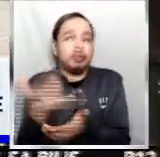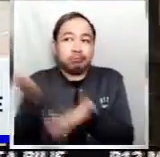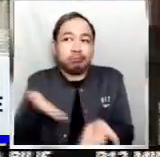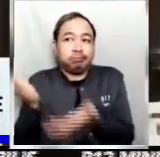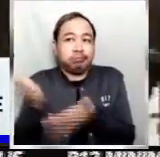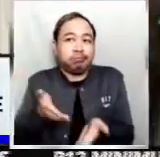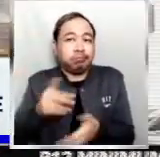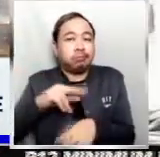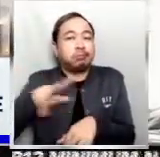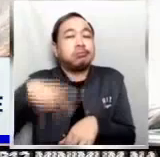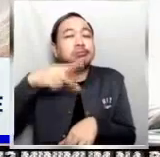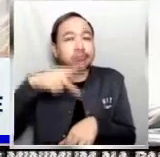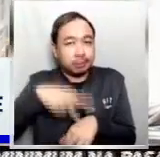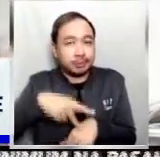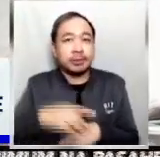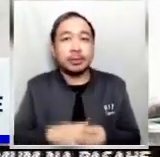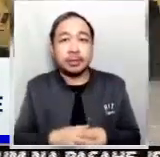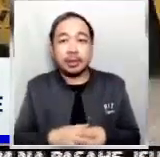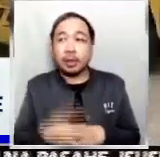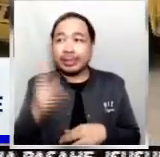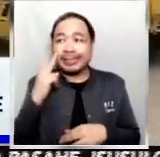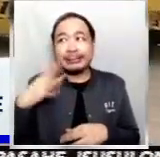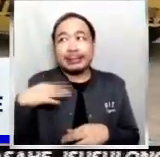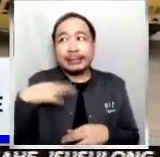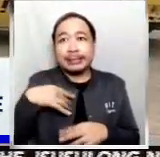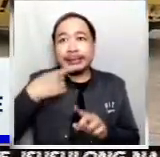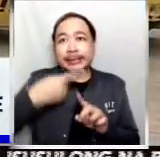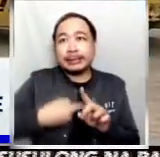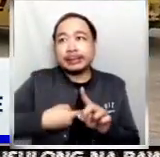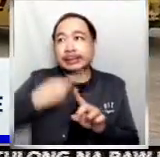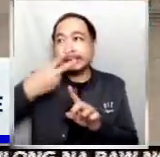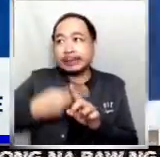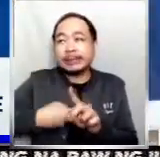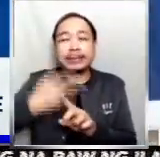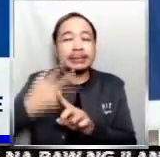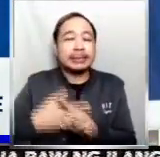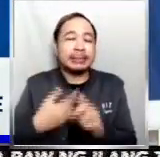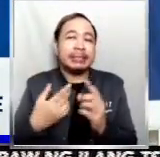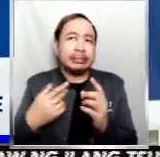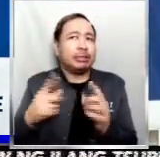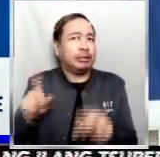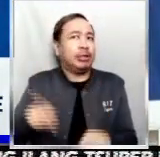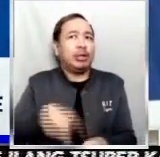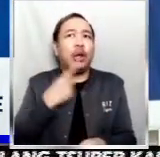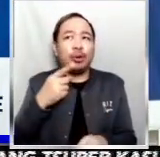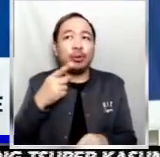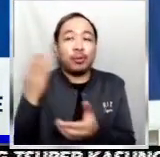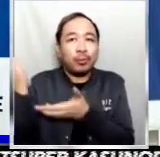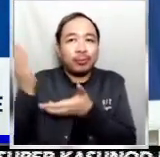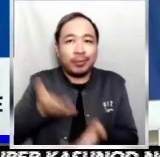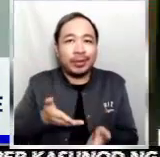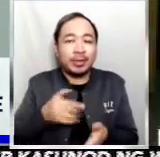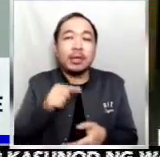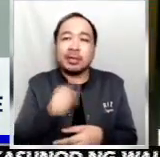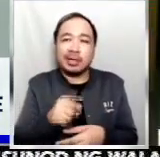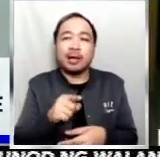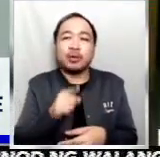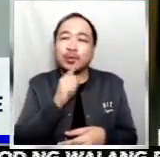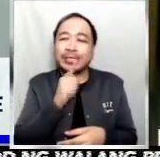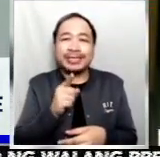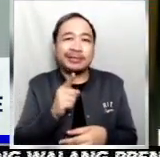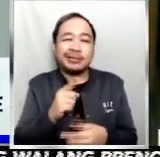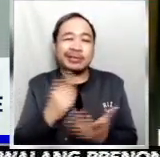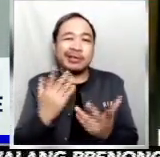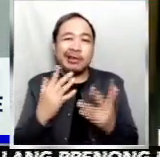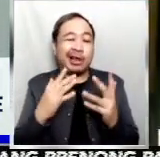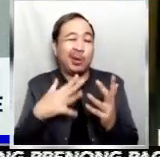din ang binilang bago naging stable ang supply ng bakuna. Ang pagkukulang sa bagay na ito, inako kagabi ng Pangulo sa kanyang Talk to the People. Kung meron man